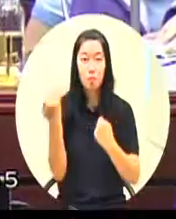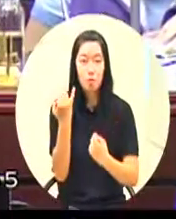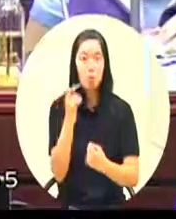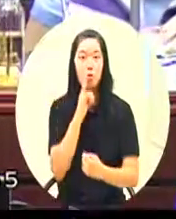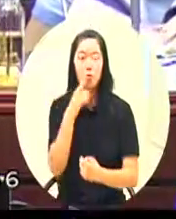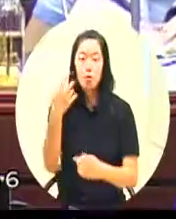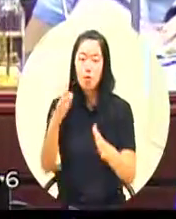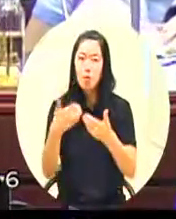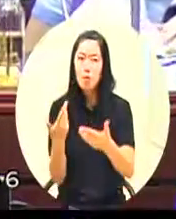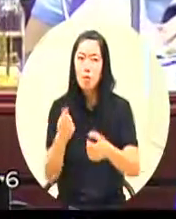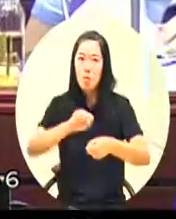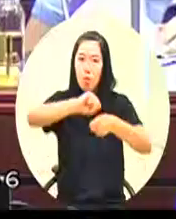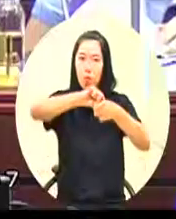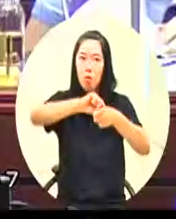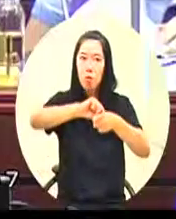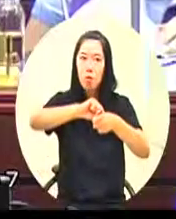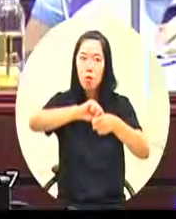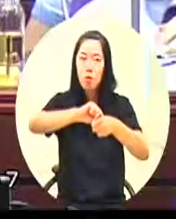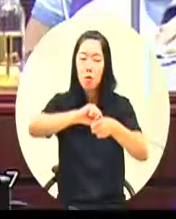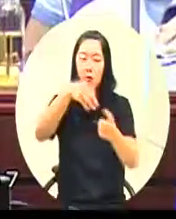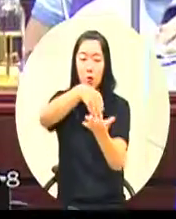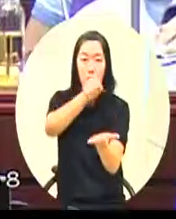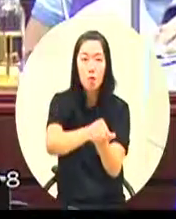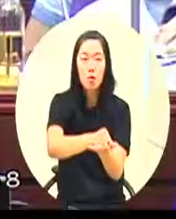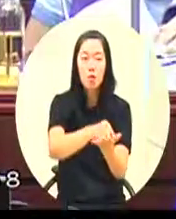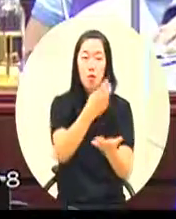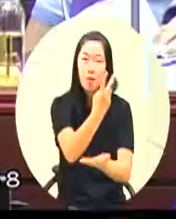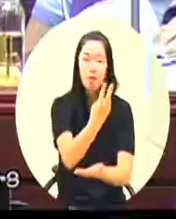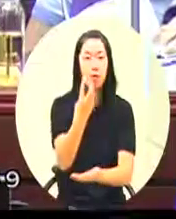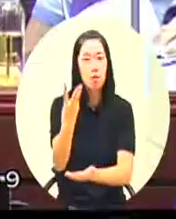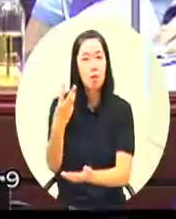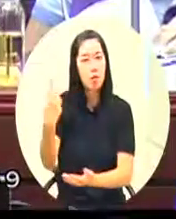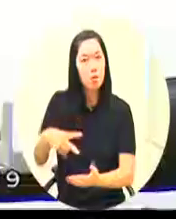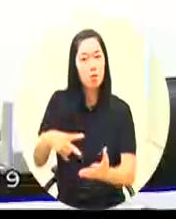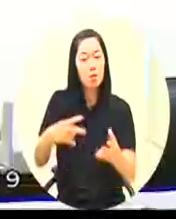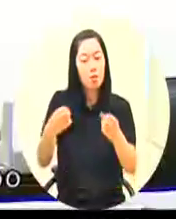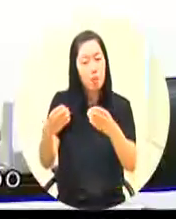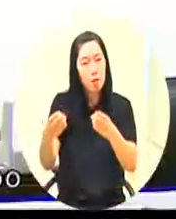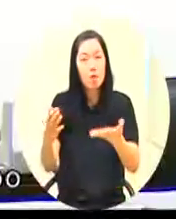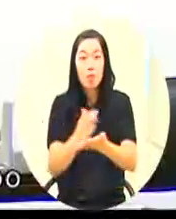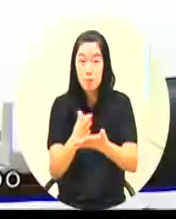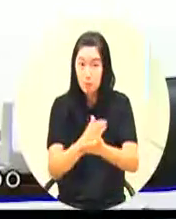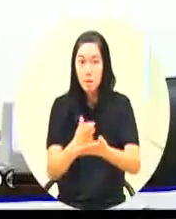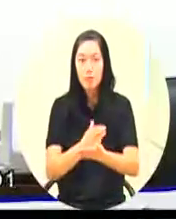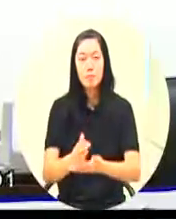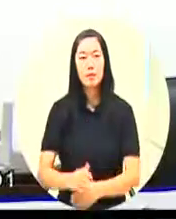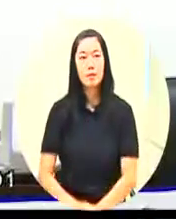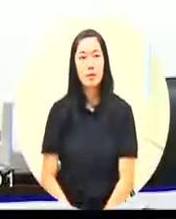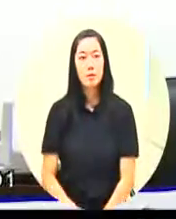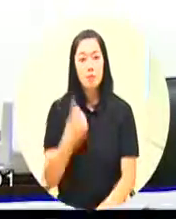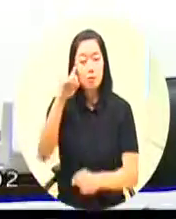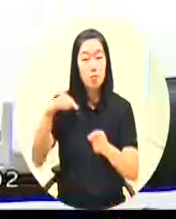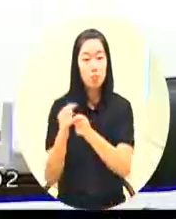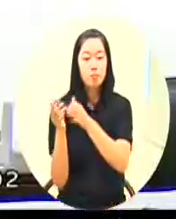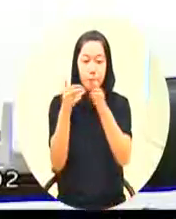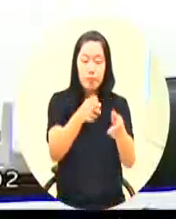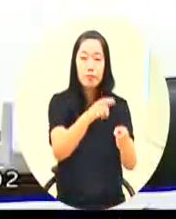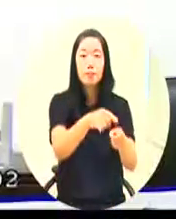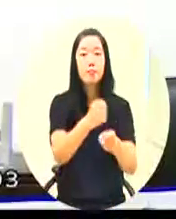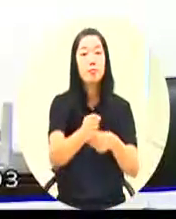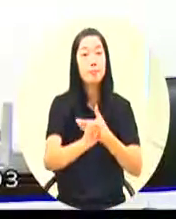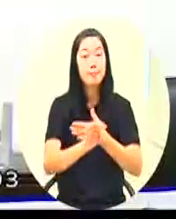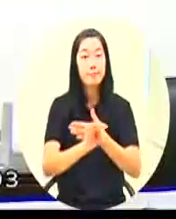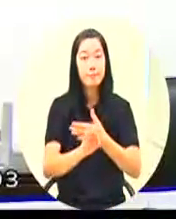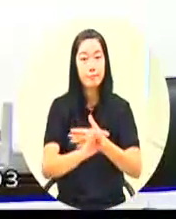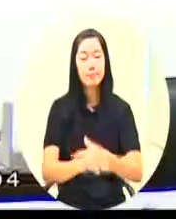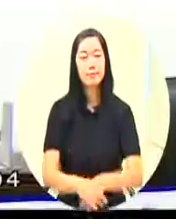加说报两元或三元，可能要再评估一下。 好，没关系，如果你们都有跟家长团体有讨论过了，我们明年就往这个方向来试试看。 好，